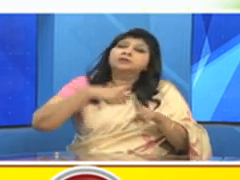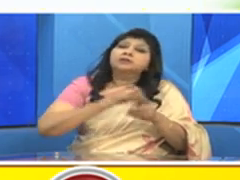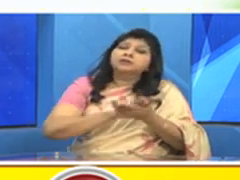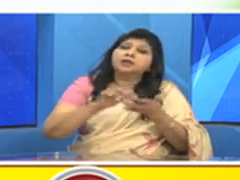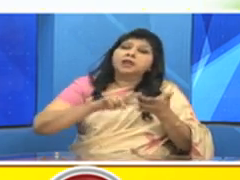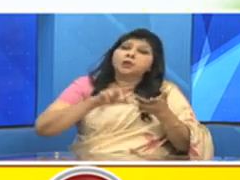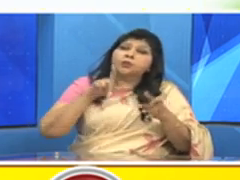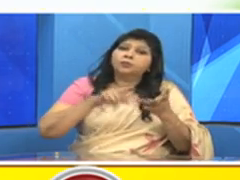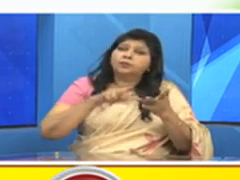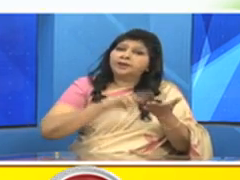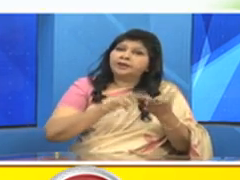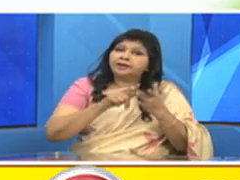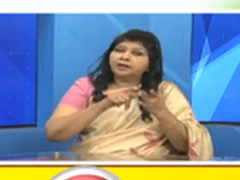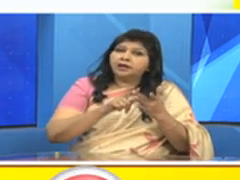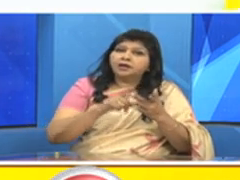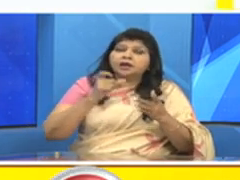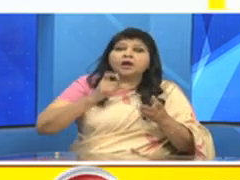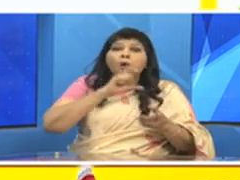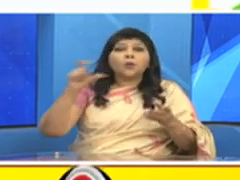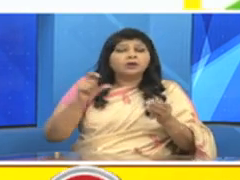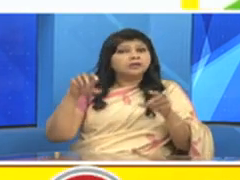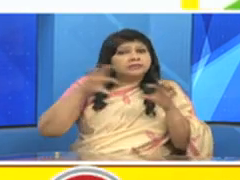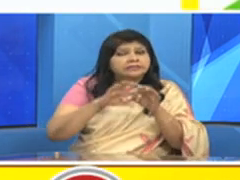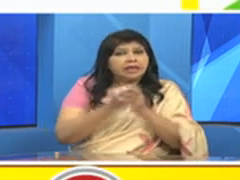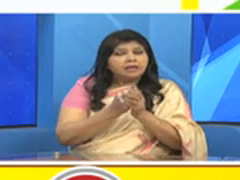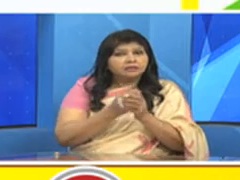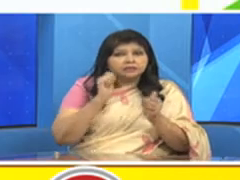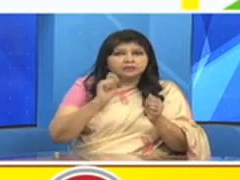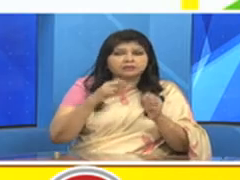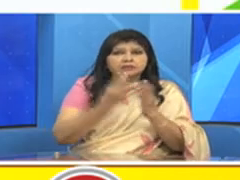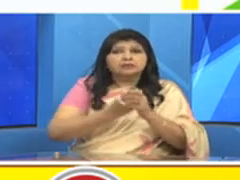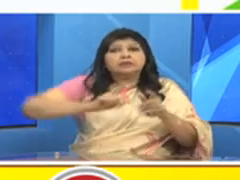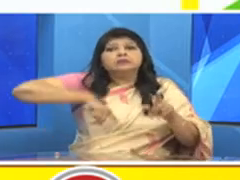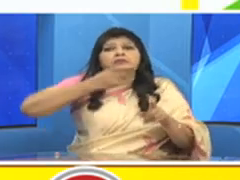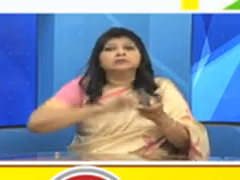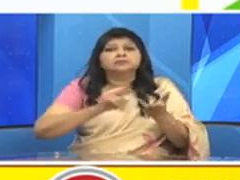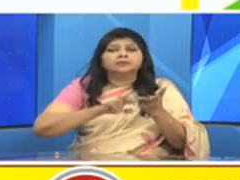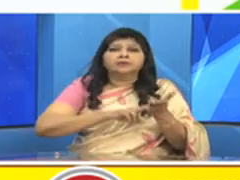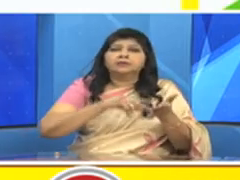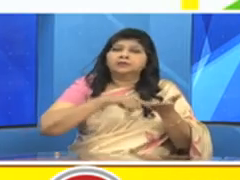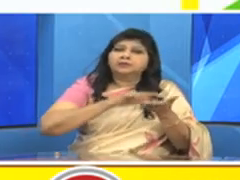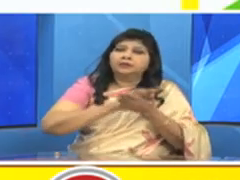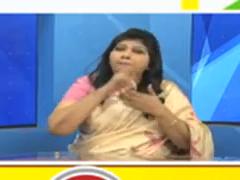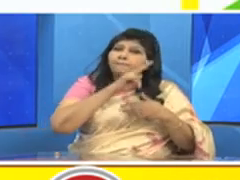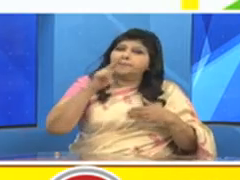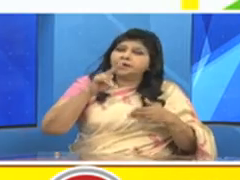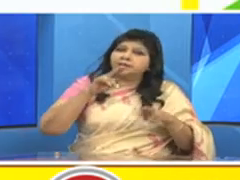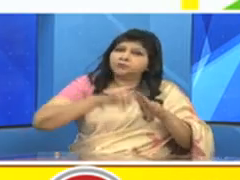भी आयोजित करने का निर्णय लिया है। साथियों, अगले महीने 22